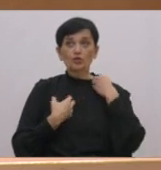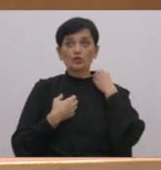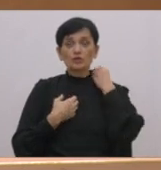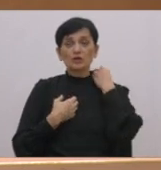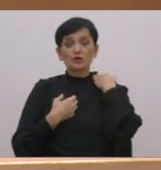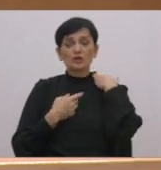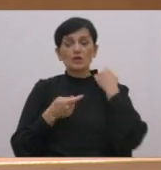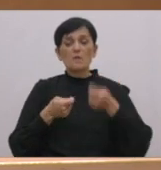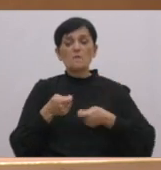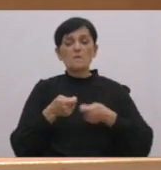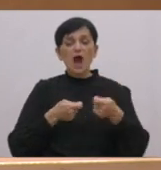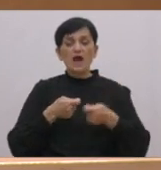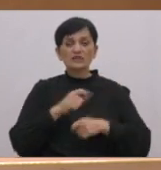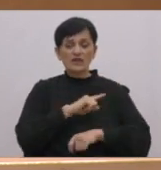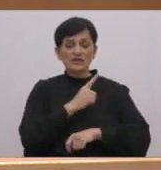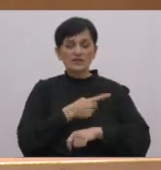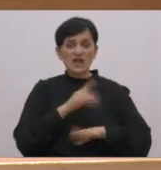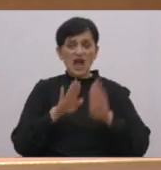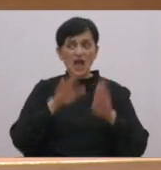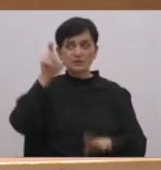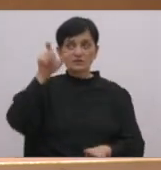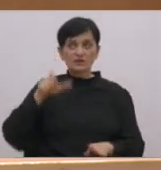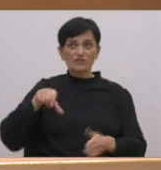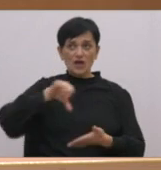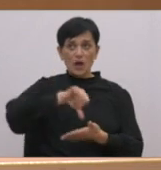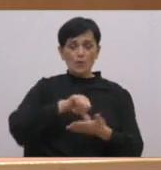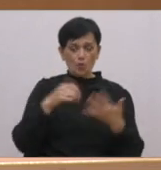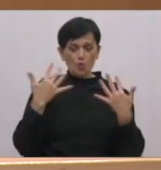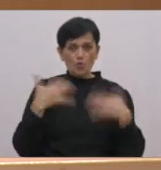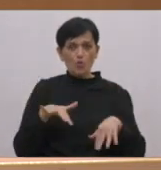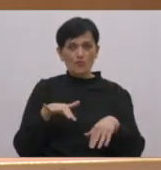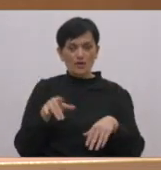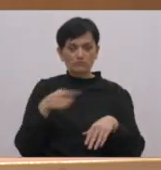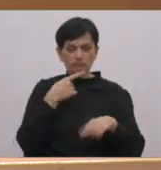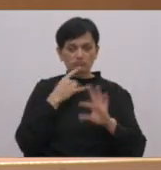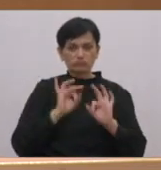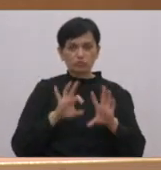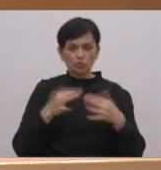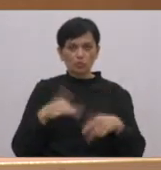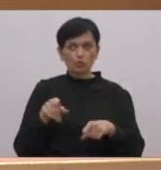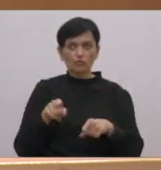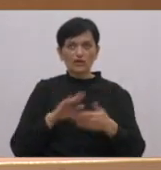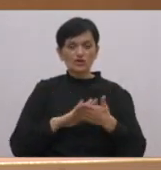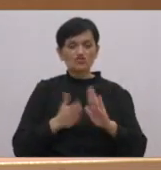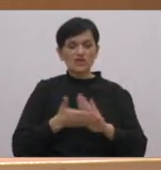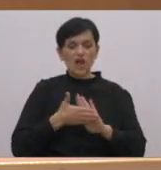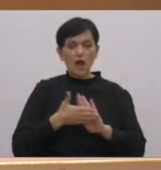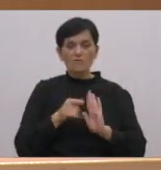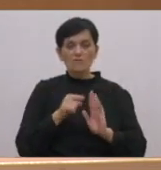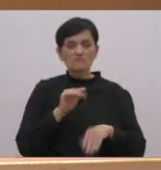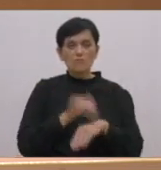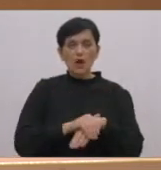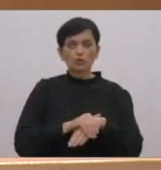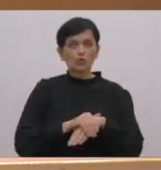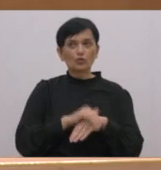მართველი ძალის ხელმძღვანელი გამოვიდა და უკვე მოახერხა, რომ ეს შეთანხმება